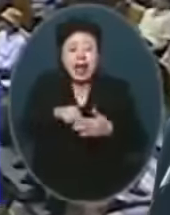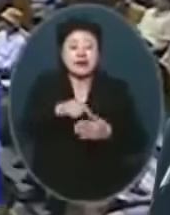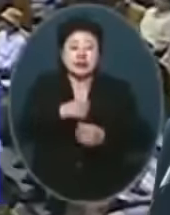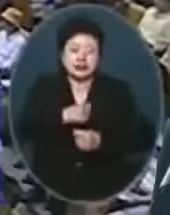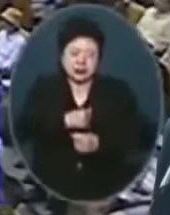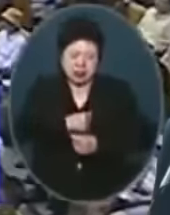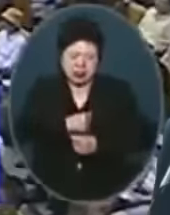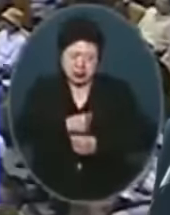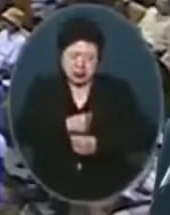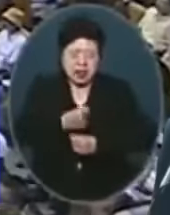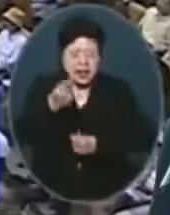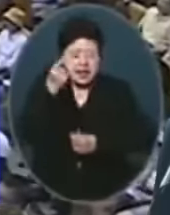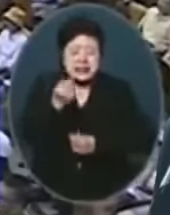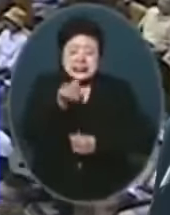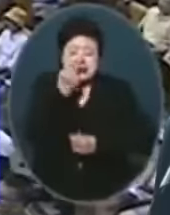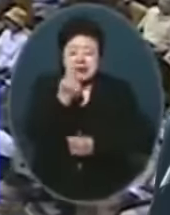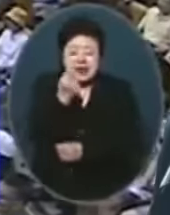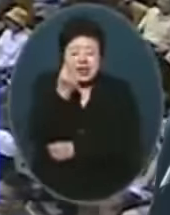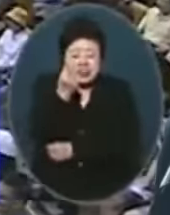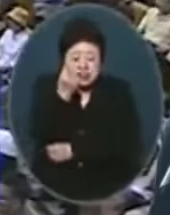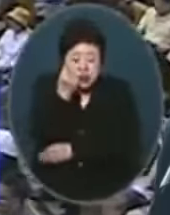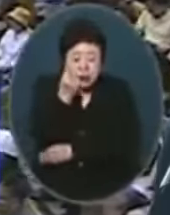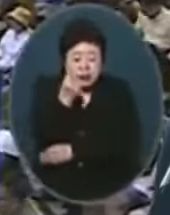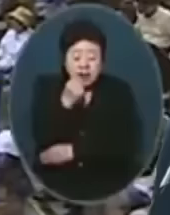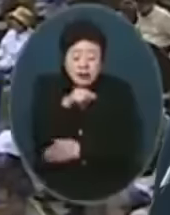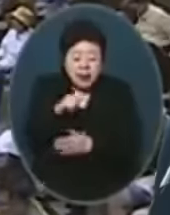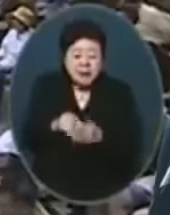지켜라. 생명이 그런 이에서 난다.